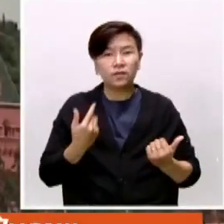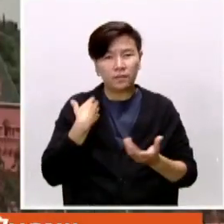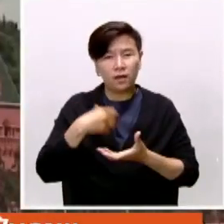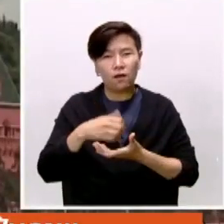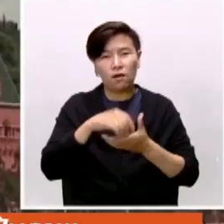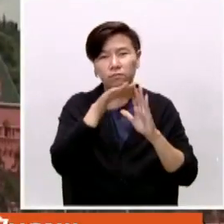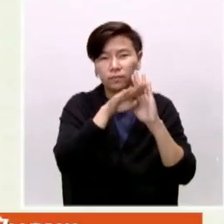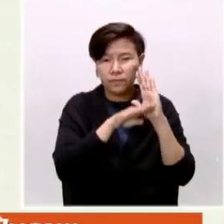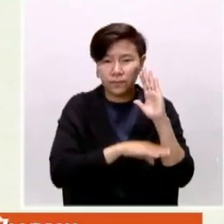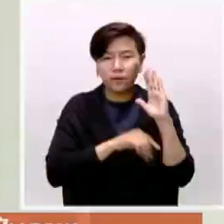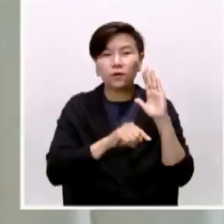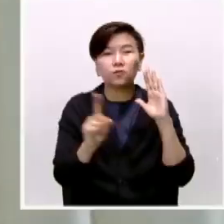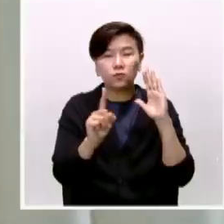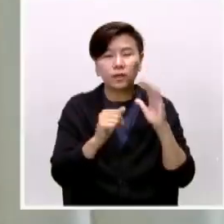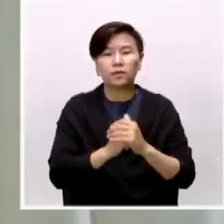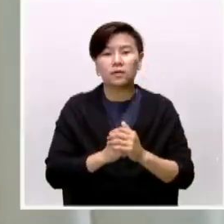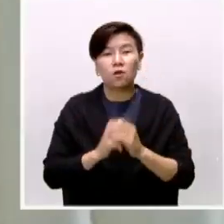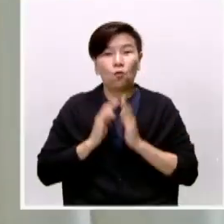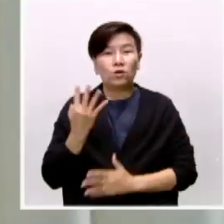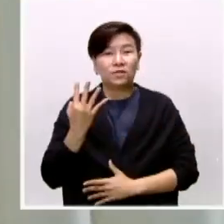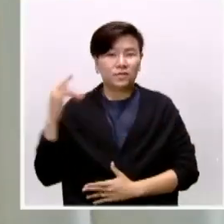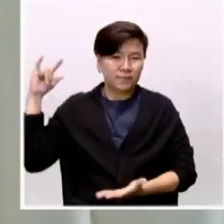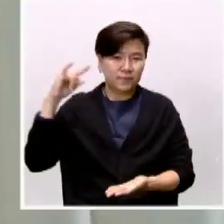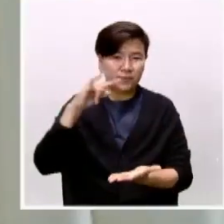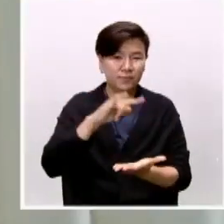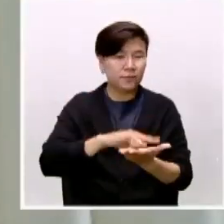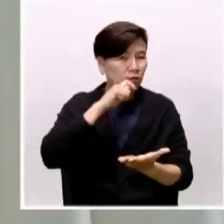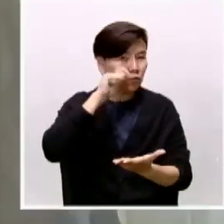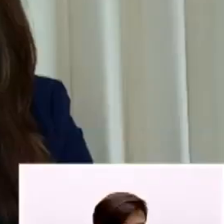ความคืบหน้าล่าสุดนะคะระหว่างการเยือนยูเครนของ4